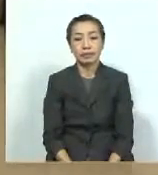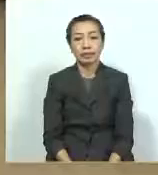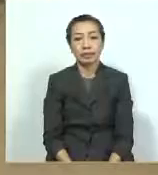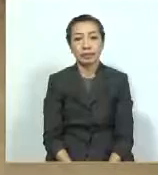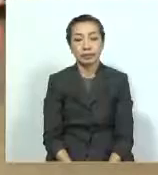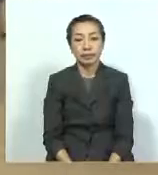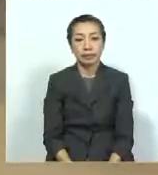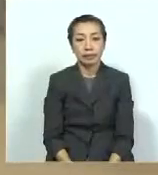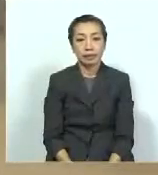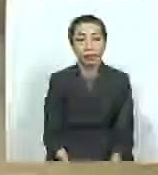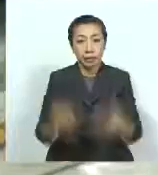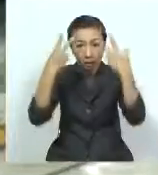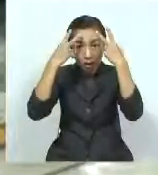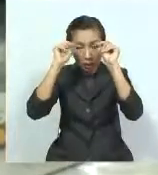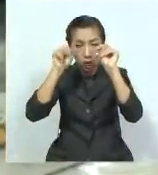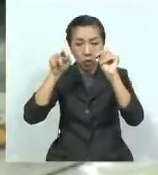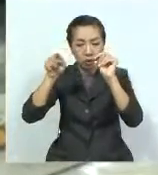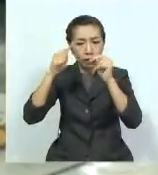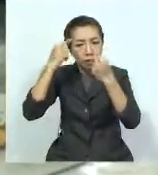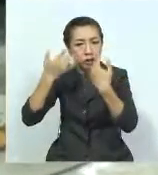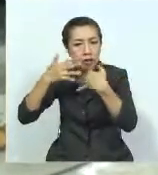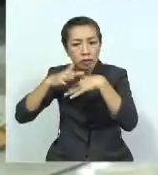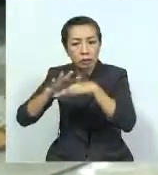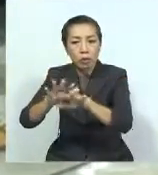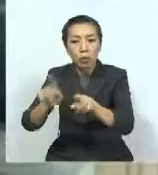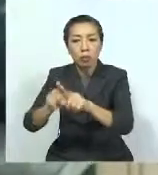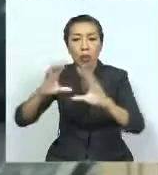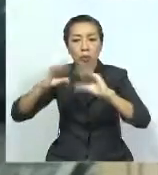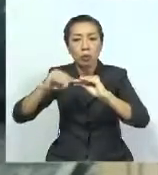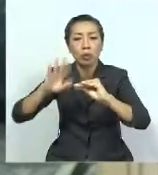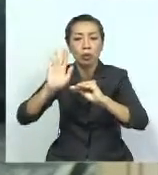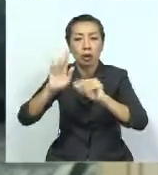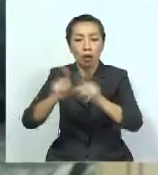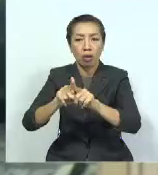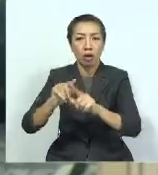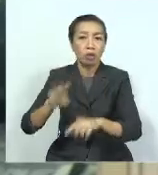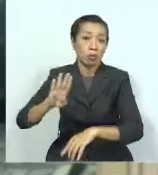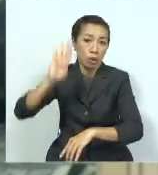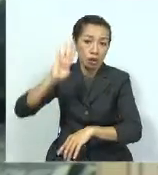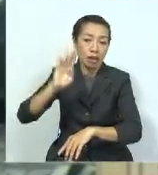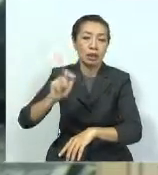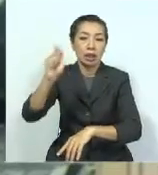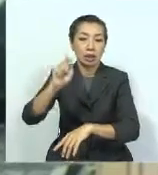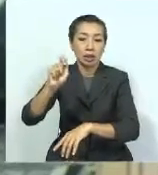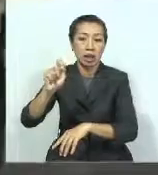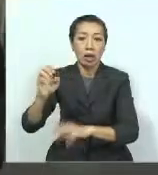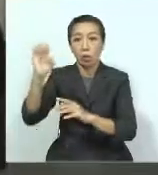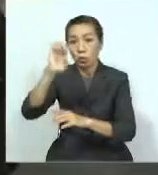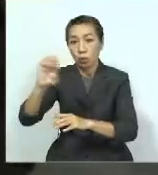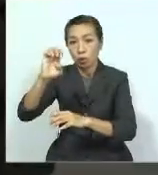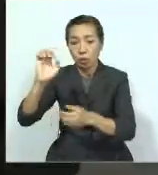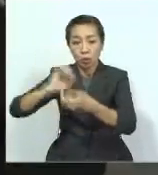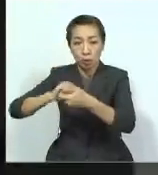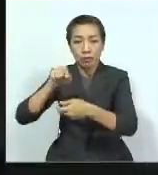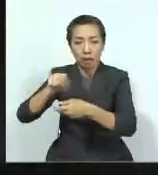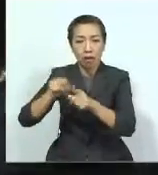นายกรัฐมนตรียังมีกำหนดเข้าร่วมกิจกรรมไทยเจอร์มันบิสเนสฟอรัมเอเชียยุโรปพาร์ทเนอร์ชิพฟอร์เดอะฟิวเจอร์ซึ่งจะมีทั้งภา